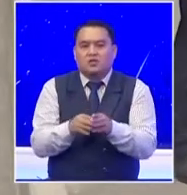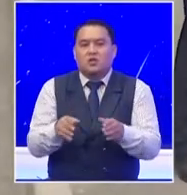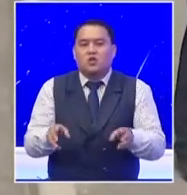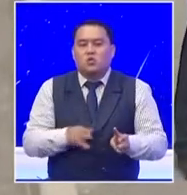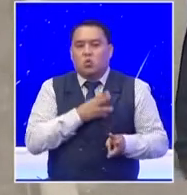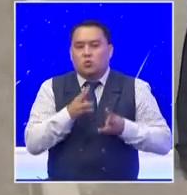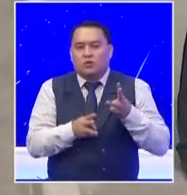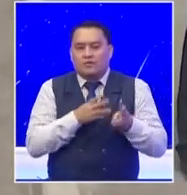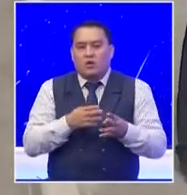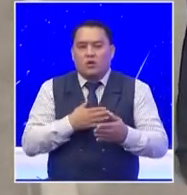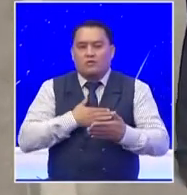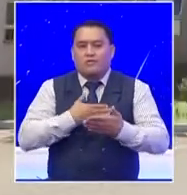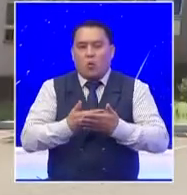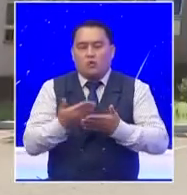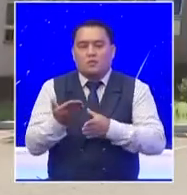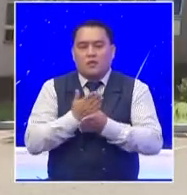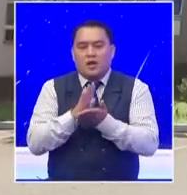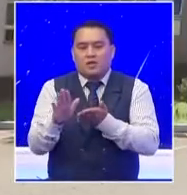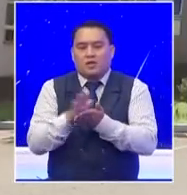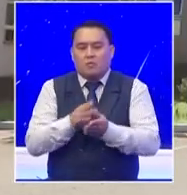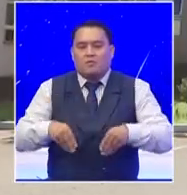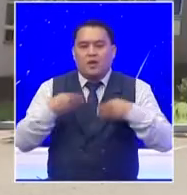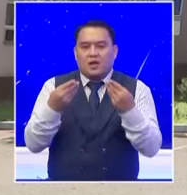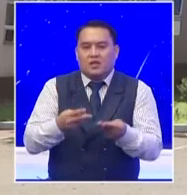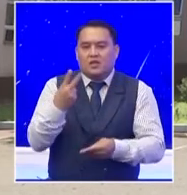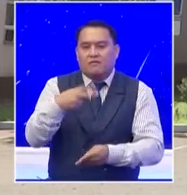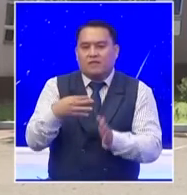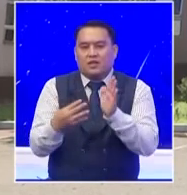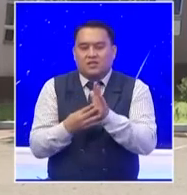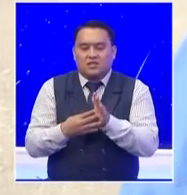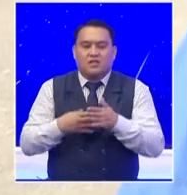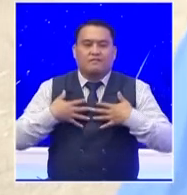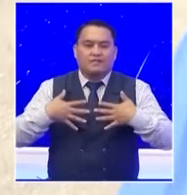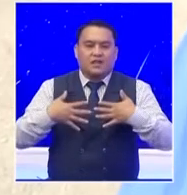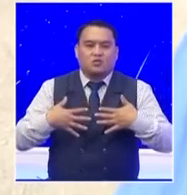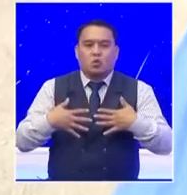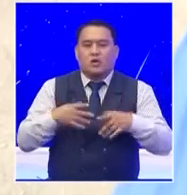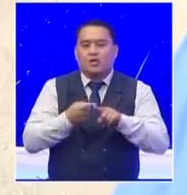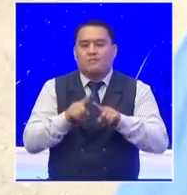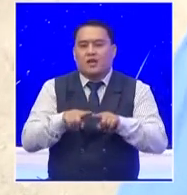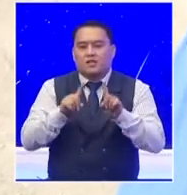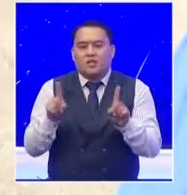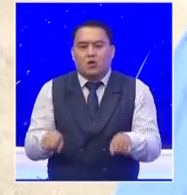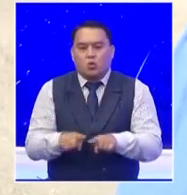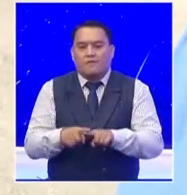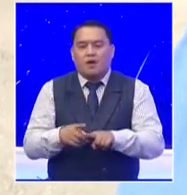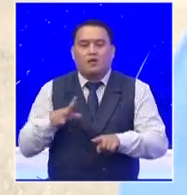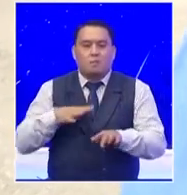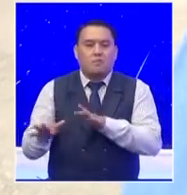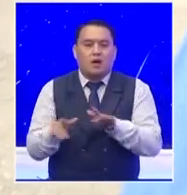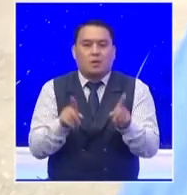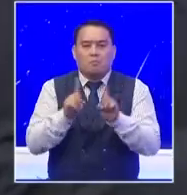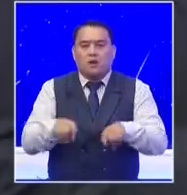жителей Жетсузского края безвозмездно на баланс больницы передано уже 29 концентраторов кислорода. Стоит отметить, что подобного рода